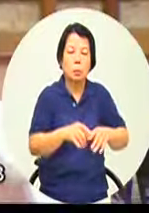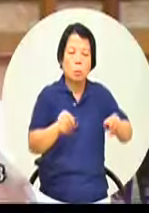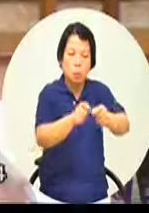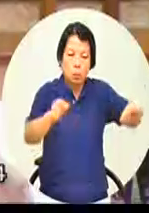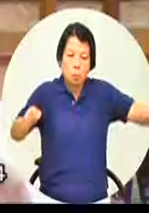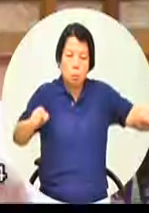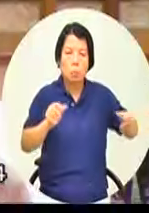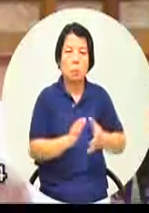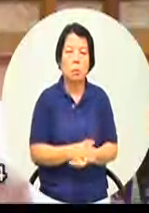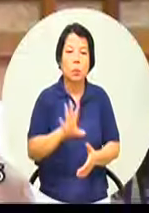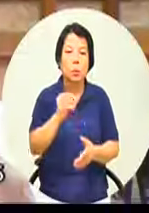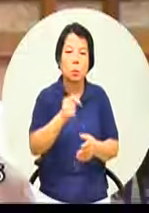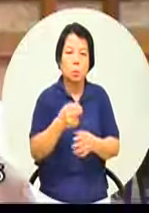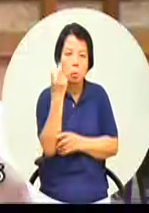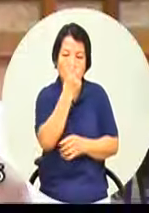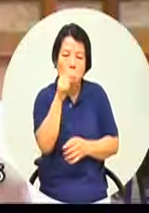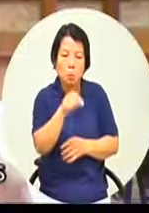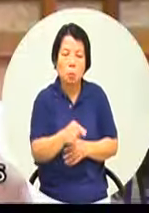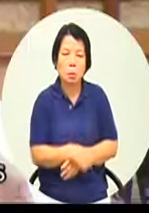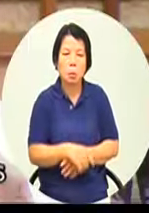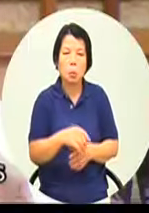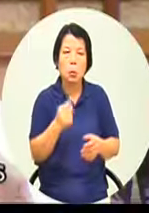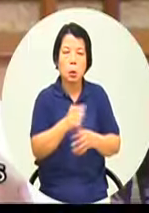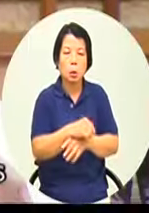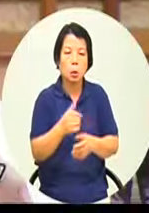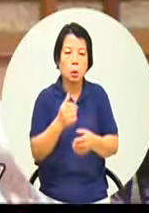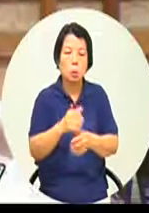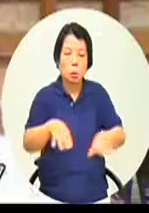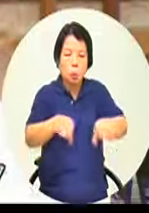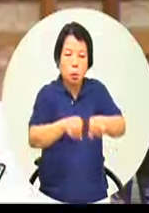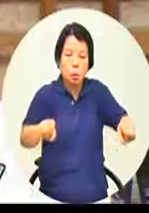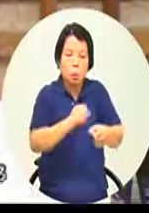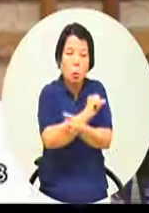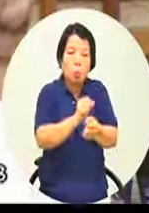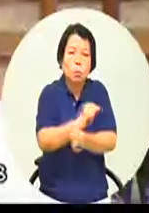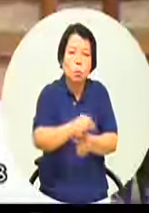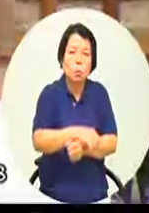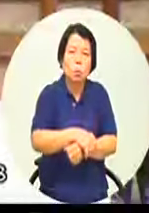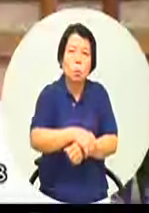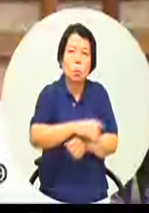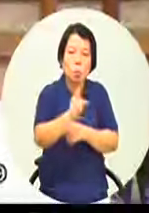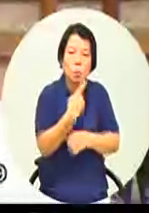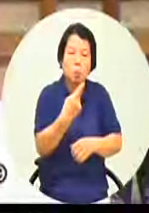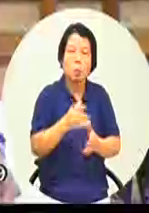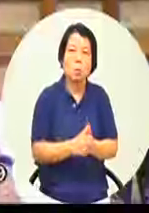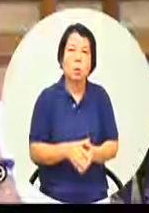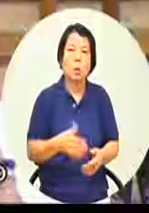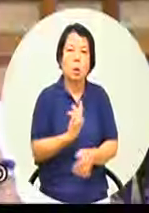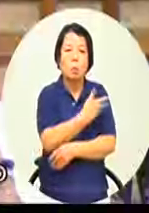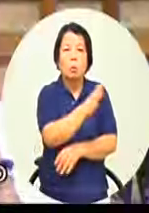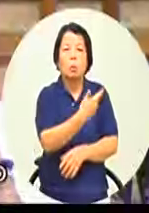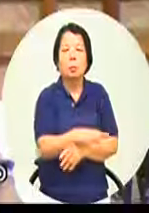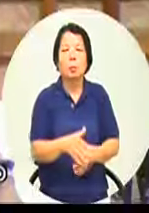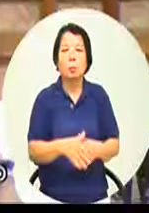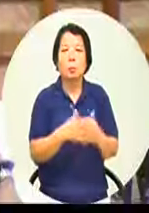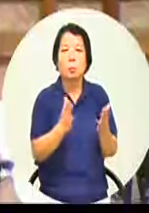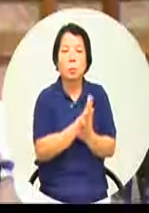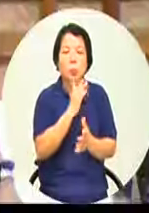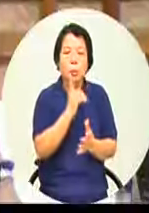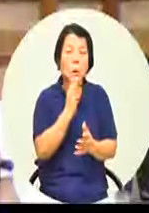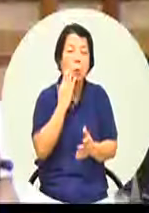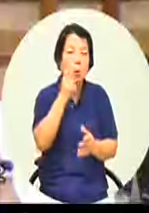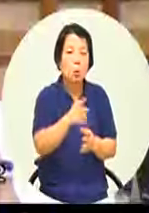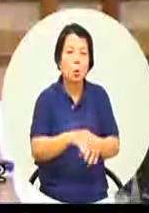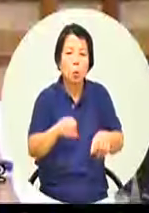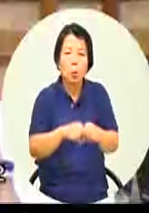你们有没有去查这枕木从哪里来？还是说放在环境在啊，环境就怕伊吼，公司也给我发